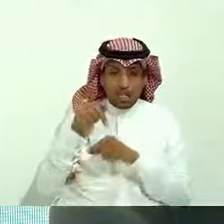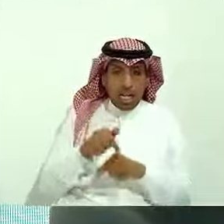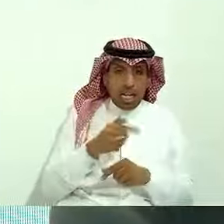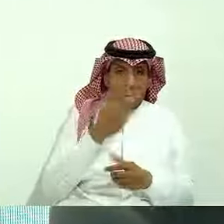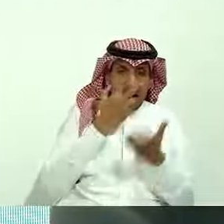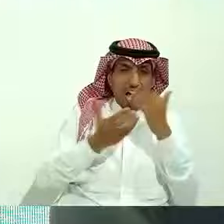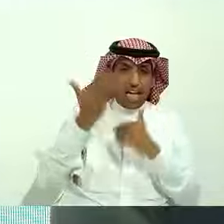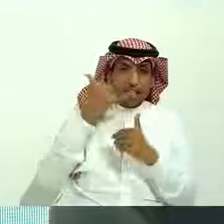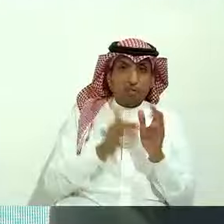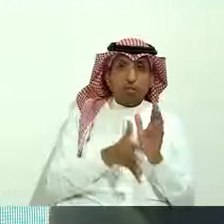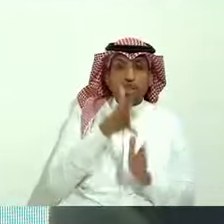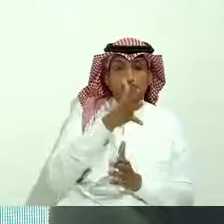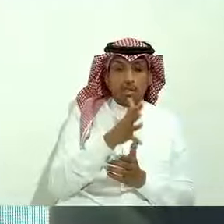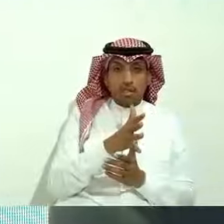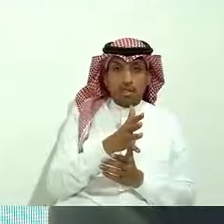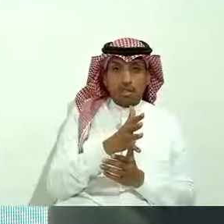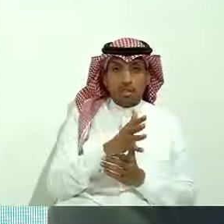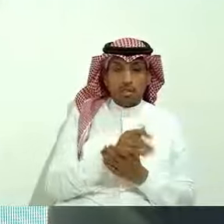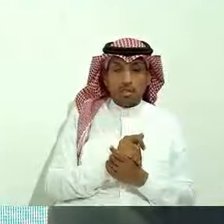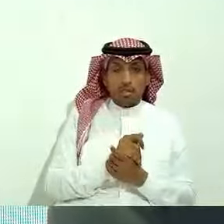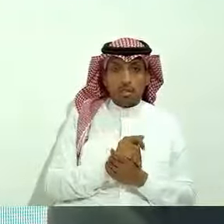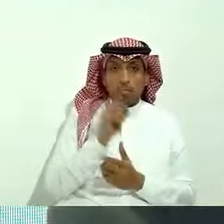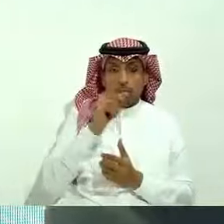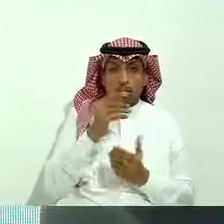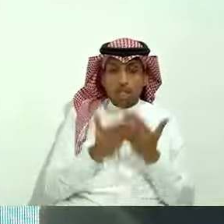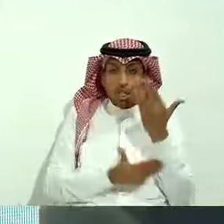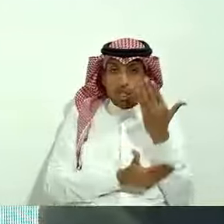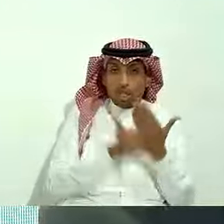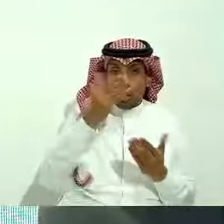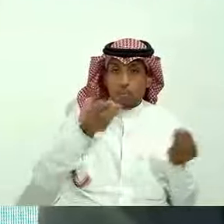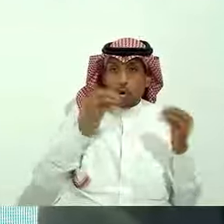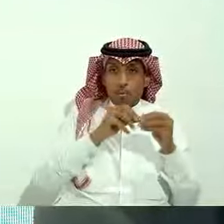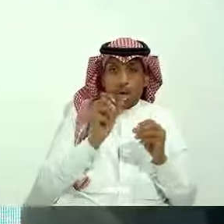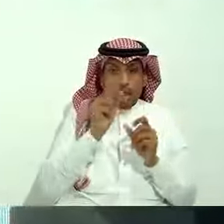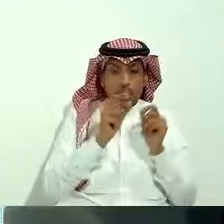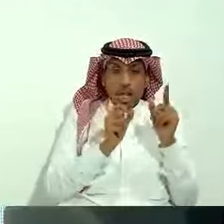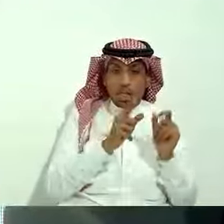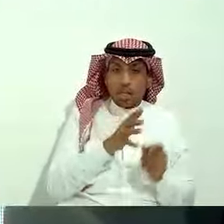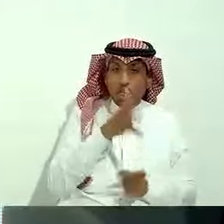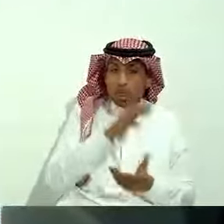التقليدي الحالي، تطور مع تطور تقنيات